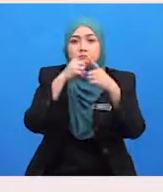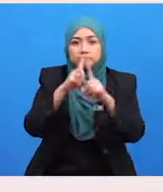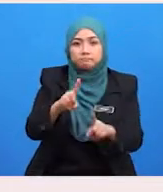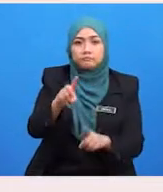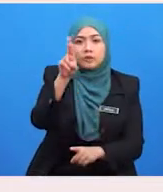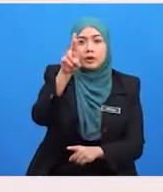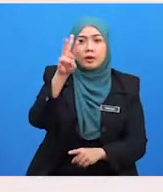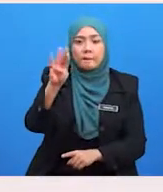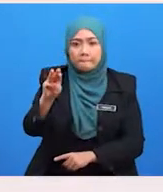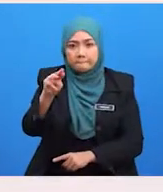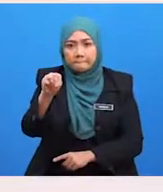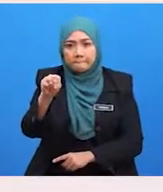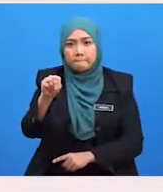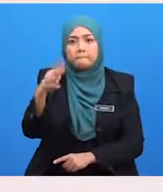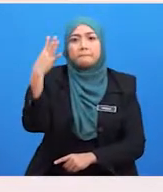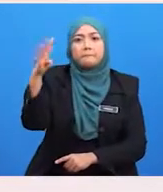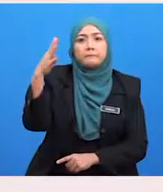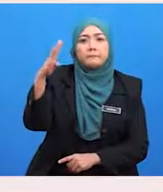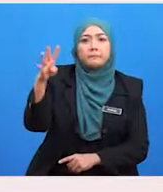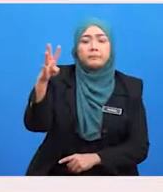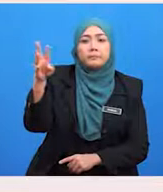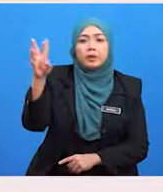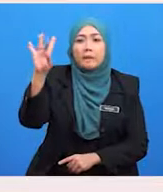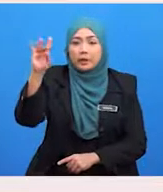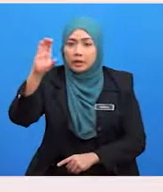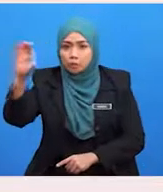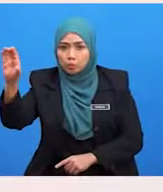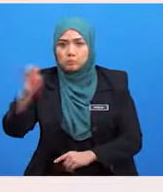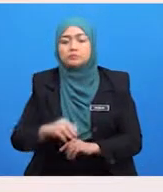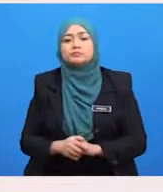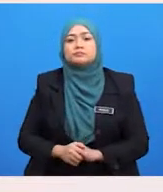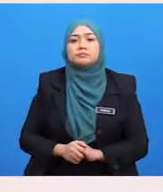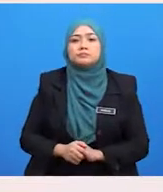RM14,300, iaitu susut nilai kenderaan tahun 2017